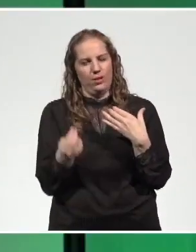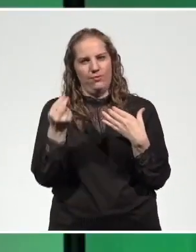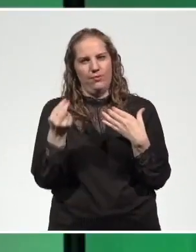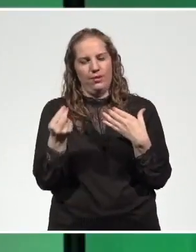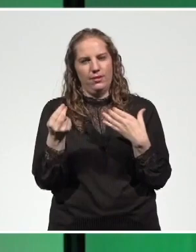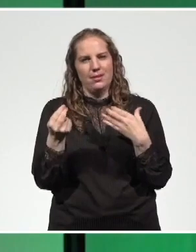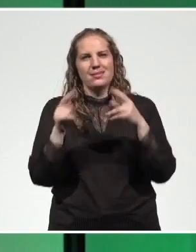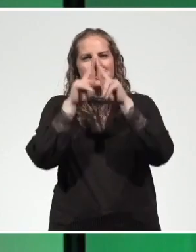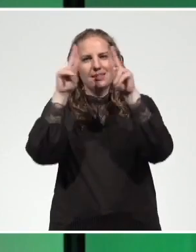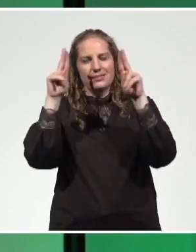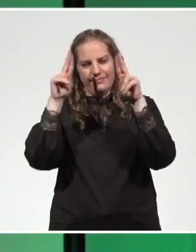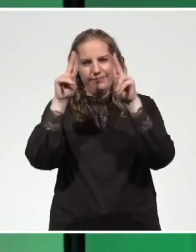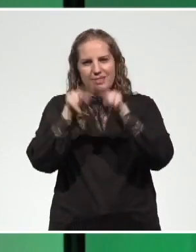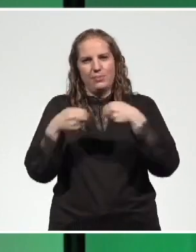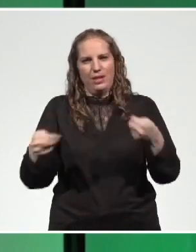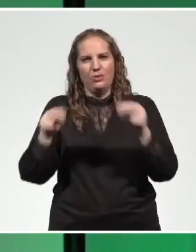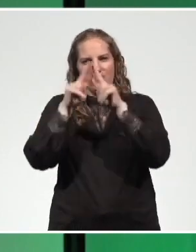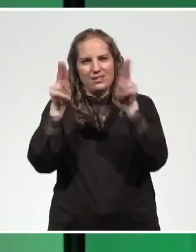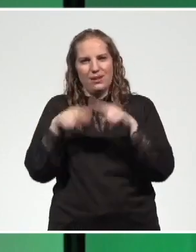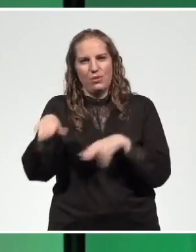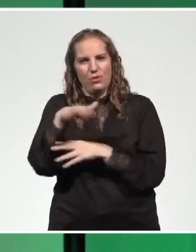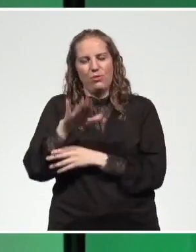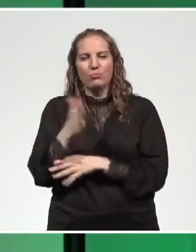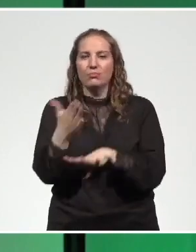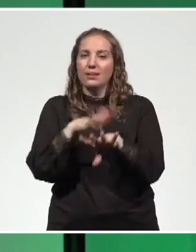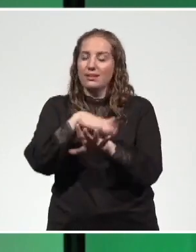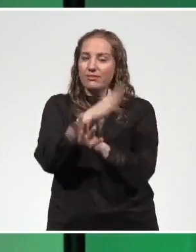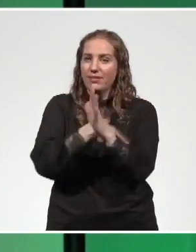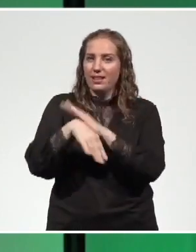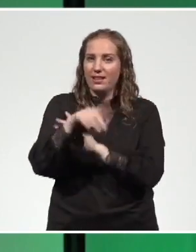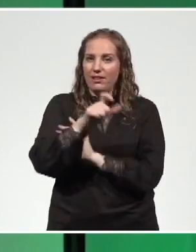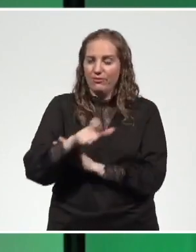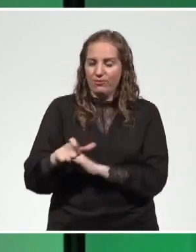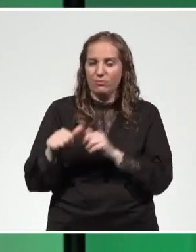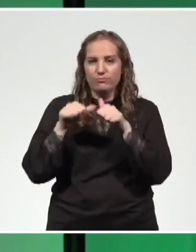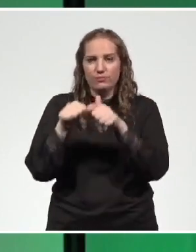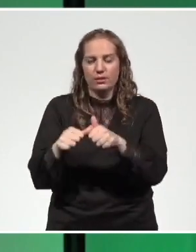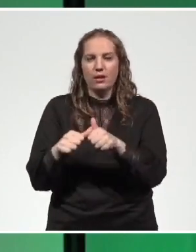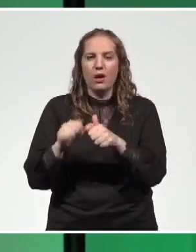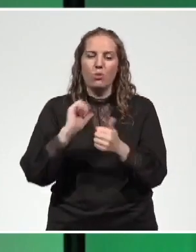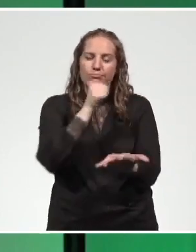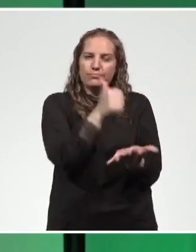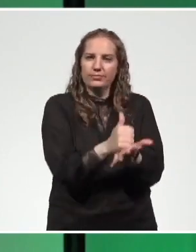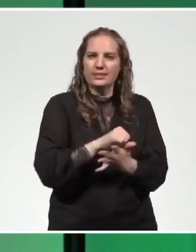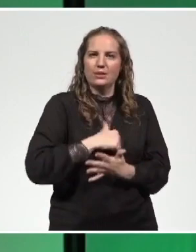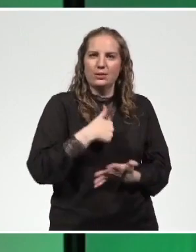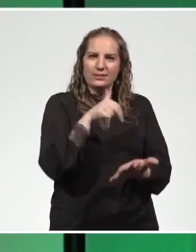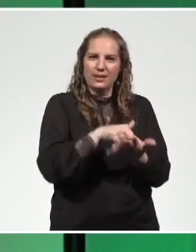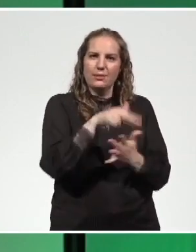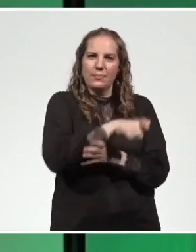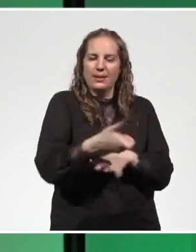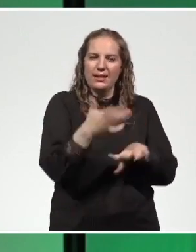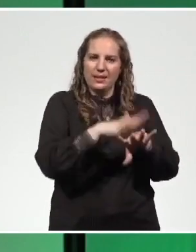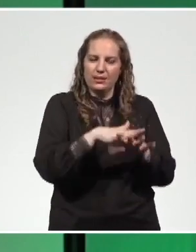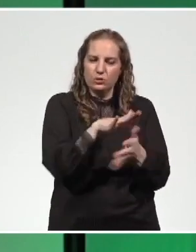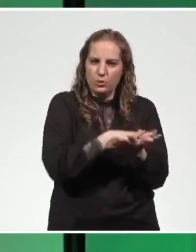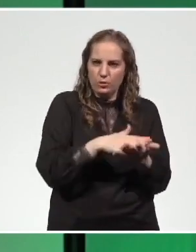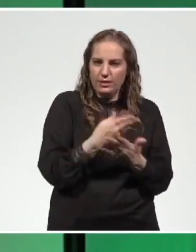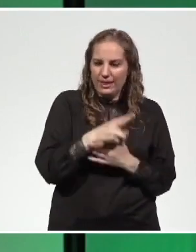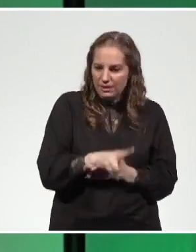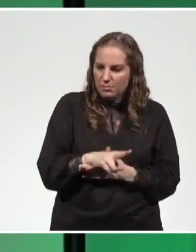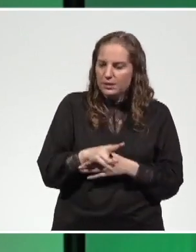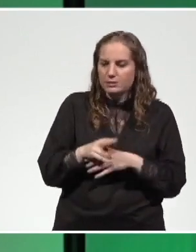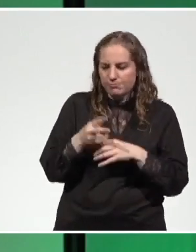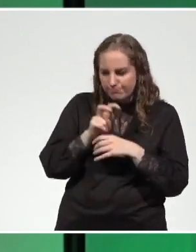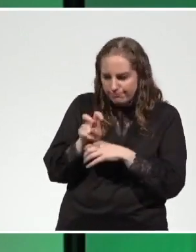samning Sameinuðu þjóðanna réttindi fatlaðs fólks og stofna sjálfstæða mannréttindastofnun meðal annars til þess að fylgja þessu eftir og